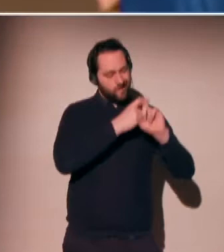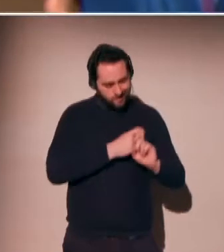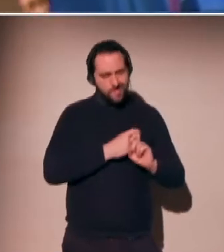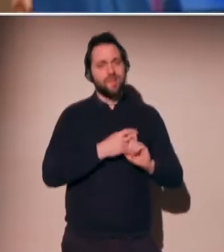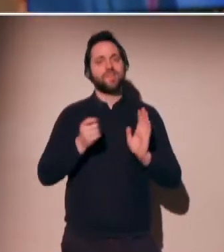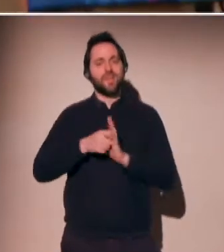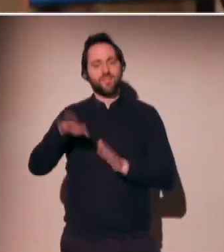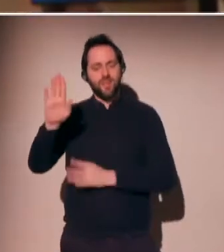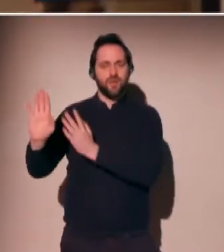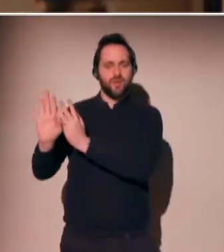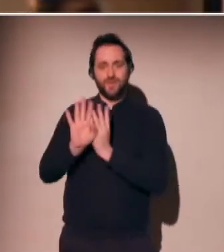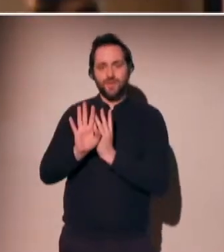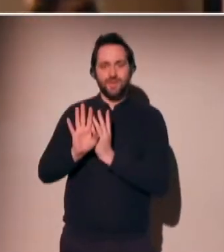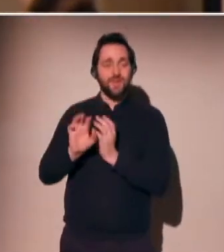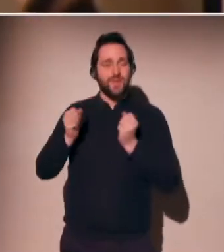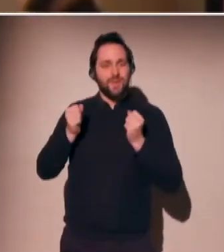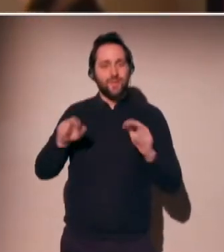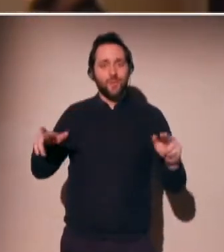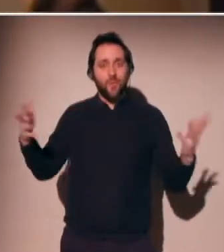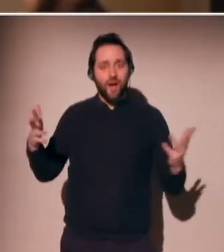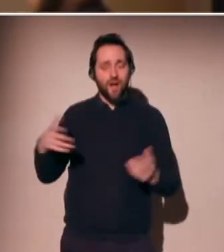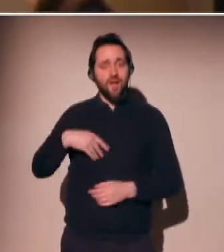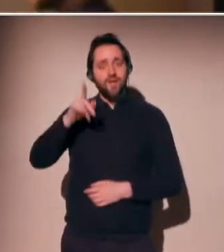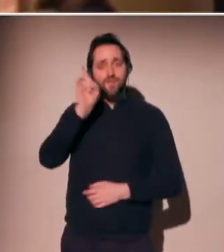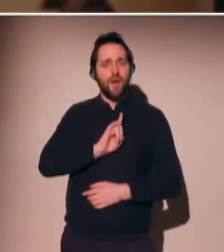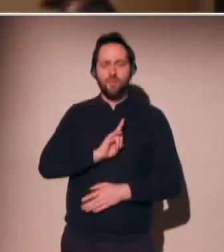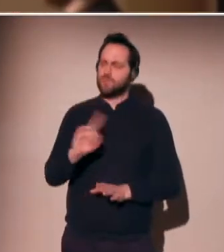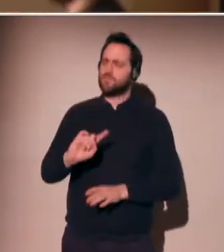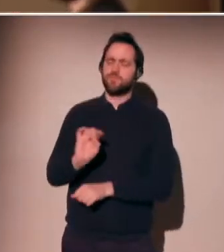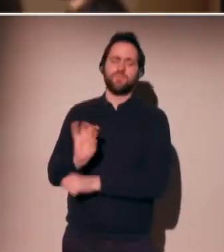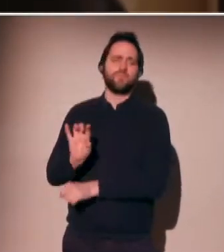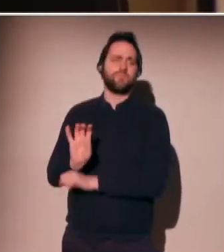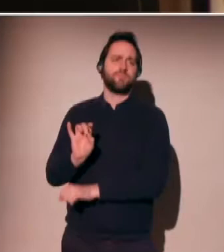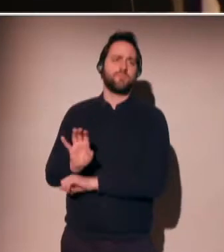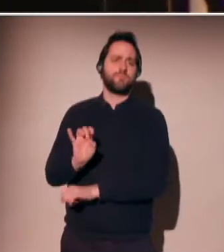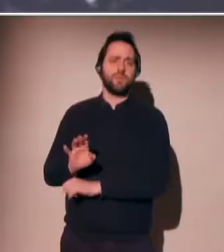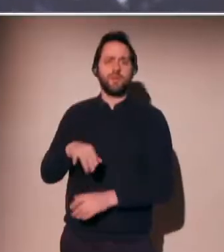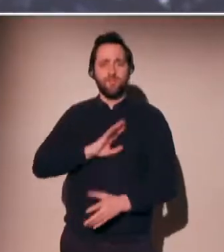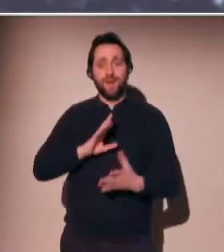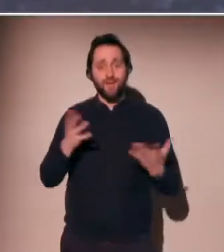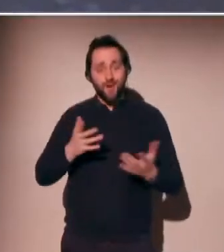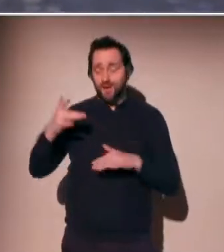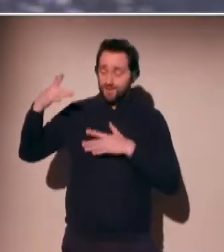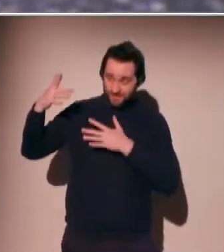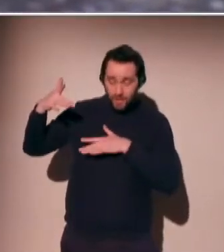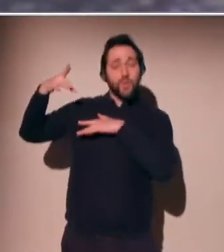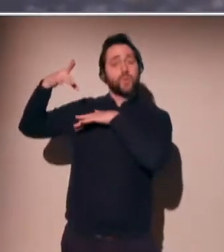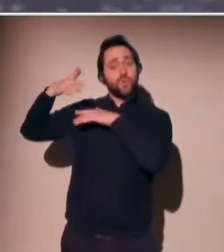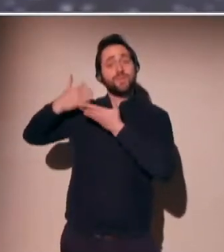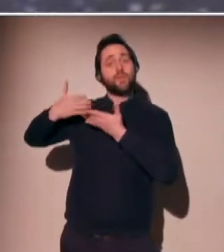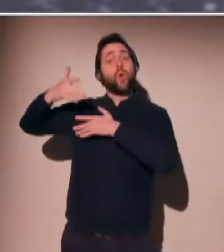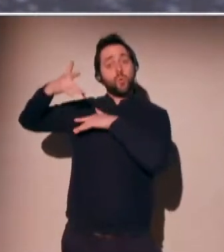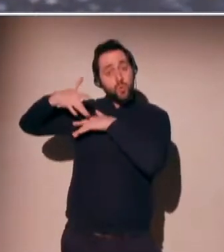mettrait de côté complètement les femmes, puisque d'après cette série de données, les femmes sont des échecs, représentent des échecs. Or,